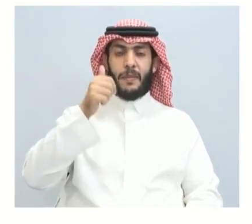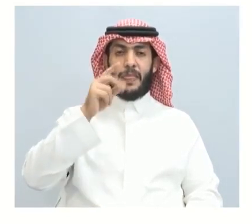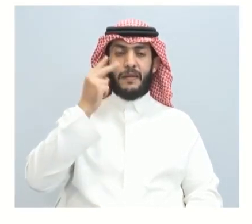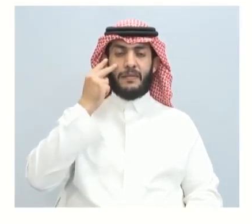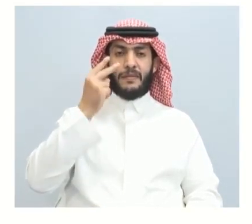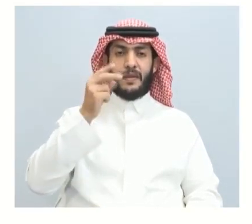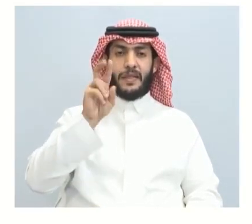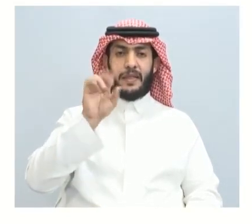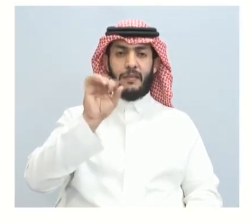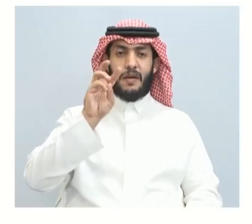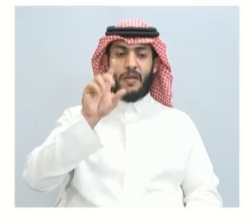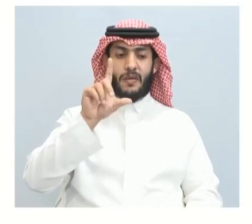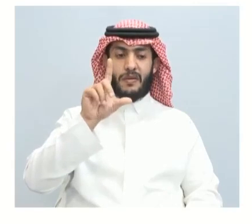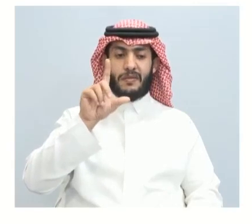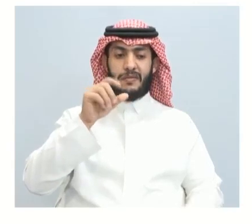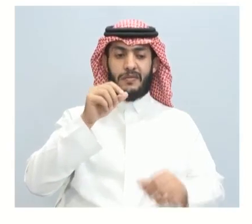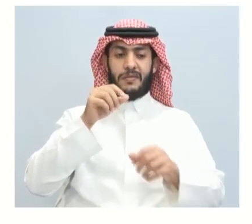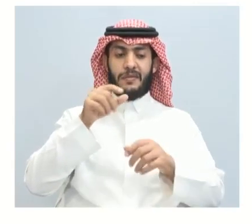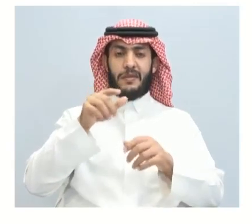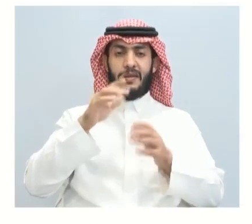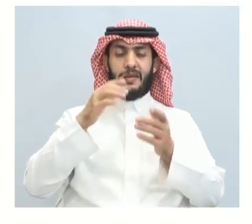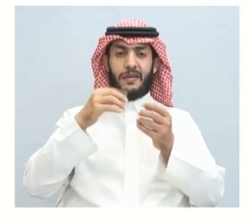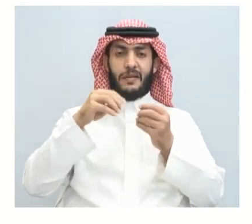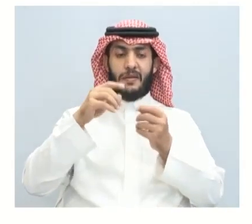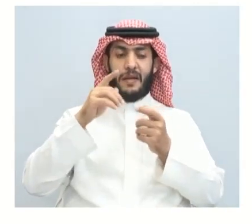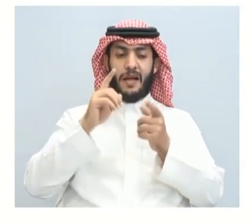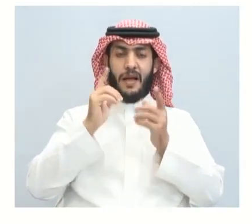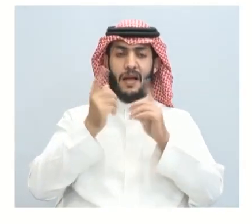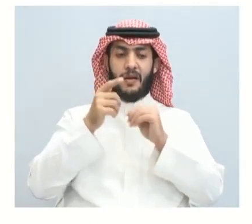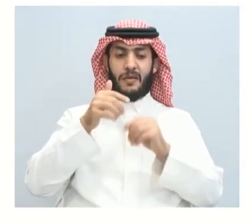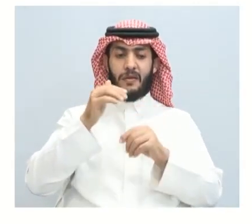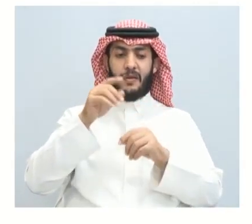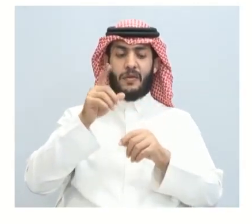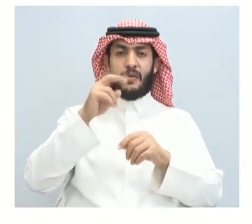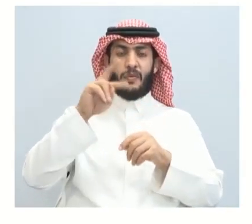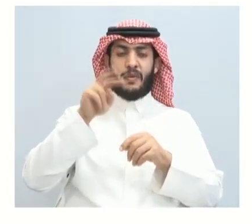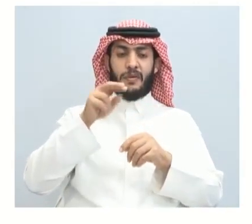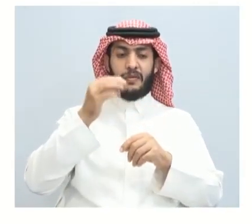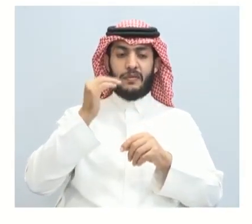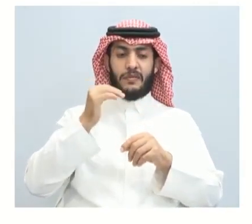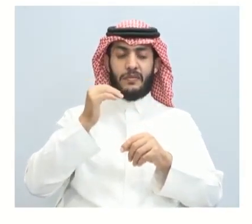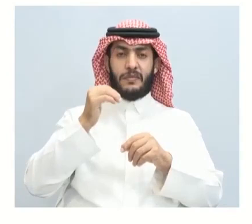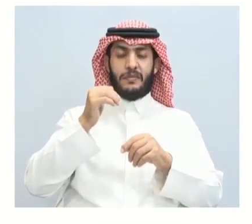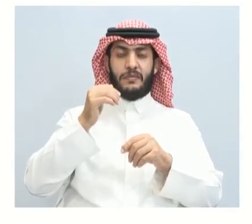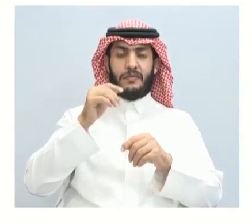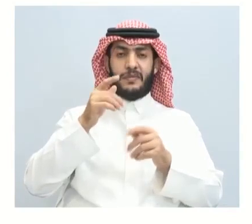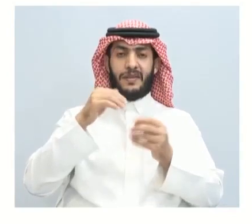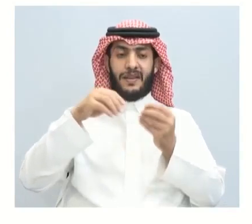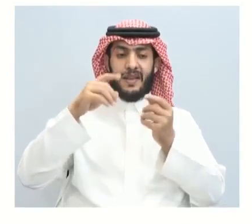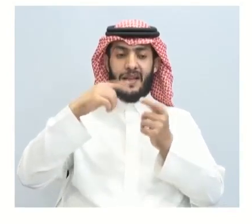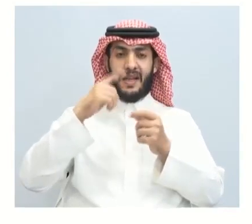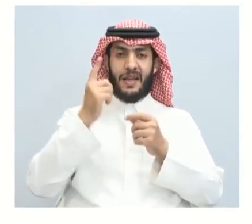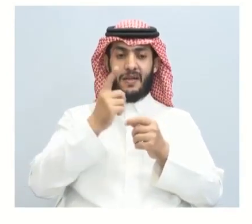لاحظ تماثل حول محور واي وعندي تماثل حول